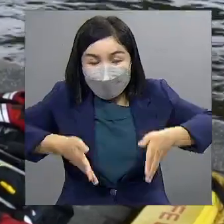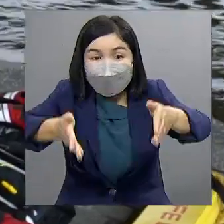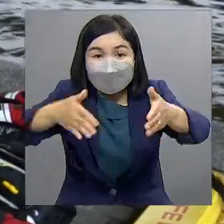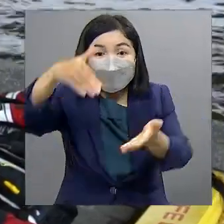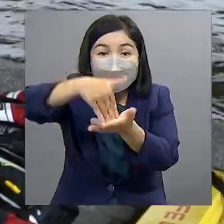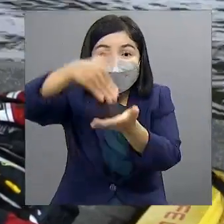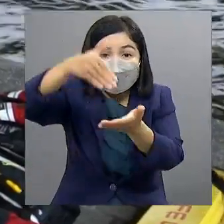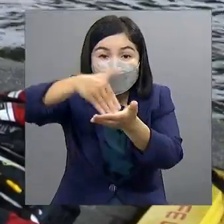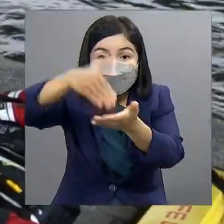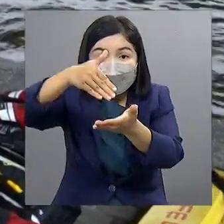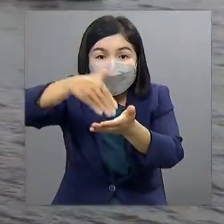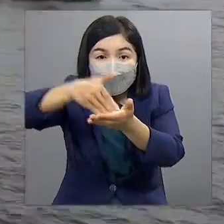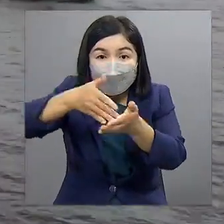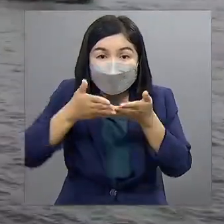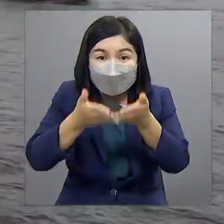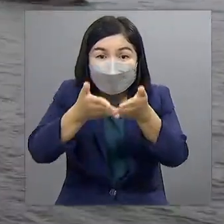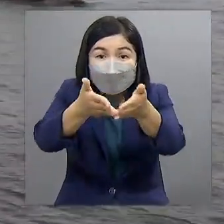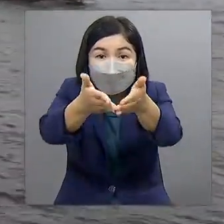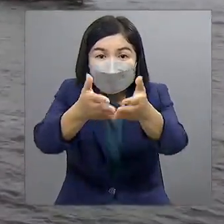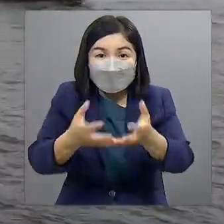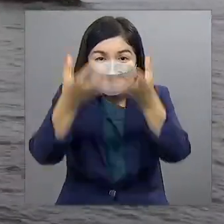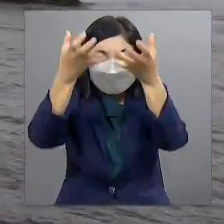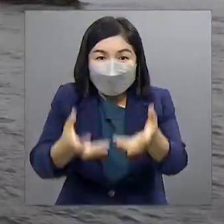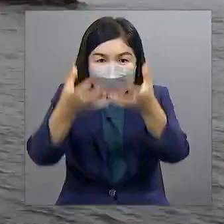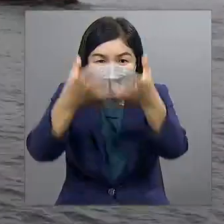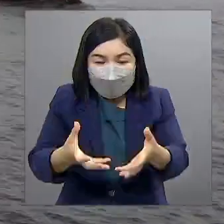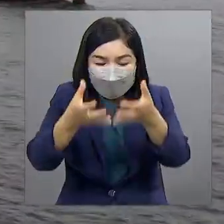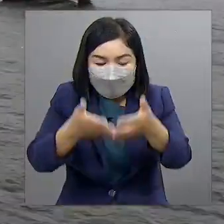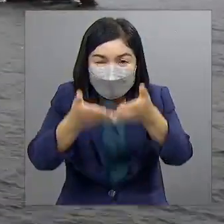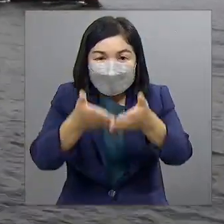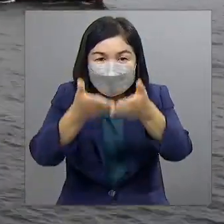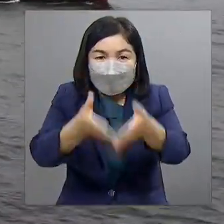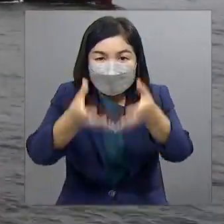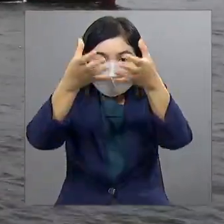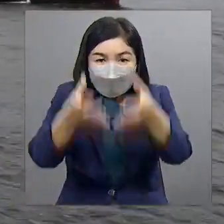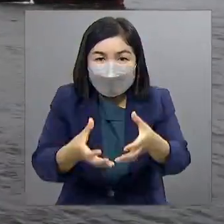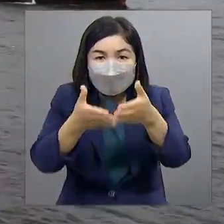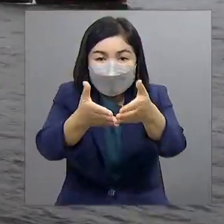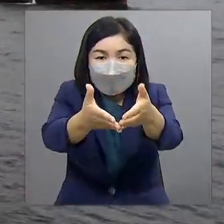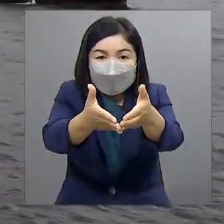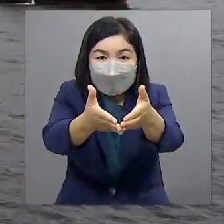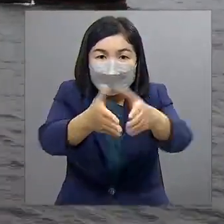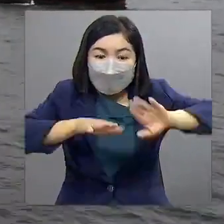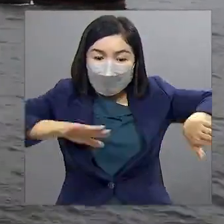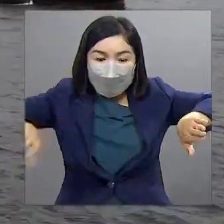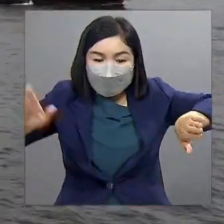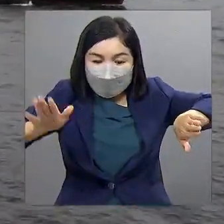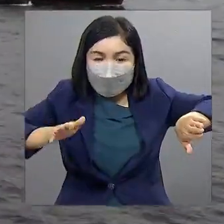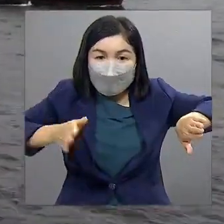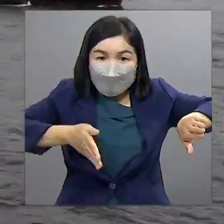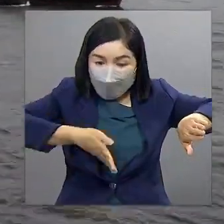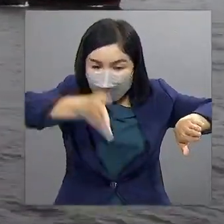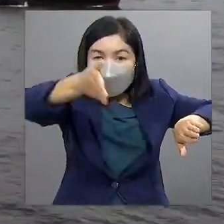ที่เรือใหญ่ๆวิ่งเห็นมั้ยเรือลากบรรทุกทรายลาก เนี่ยตรงกลาง เพราะมันมีความลึกคร ับ ตรงกลางก็จะมีความลึกอย่